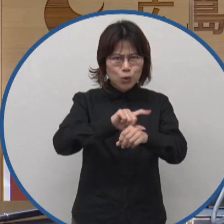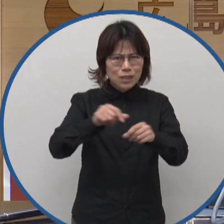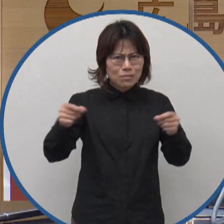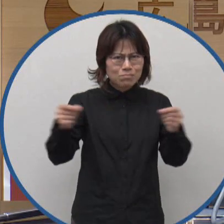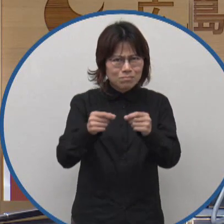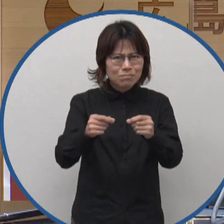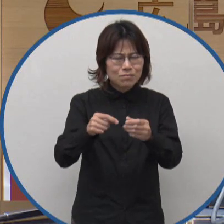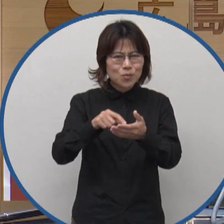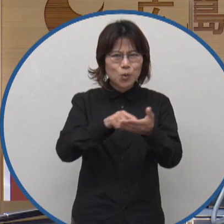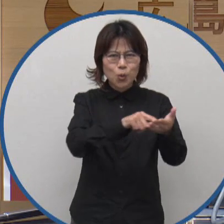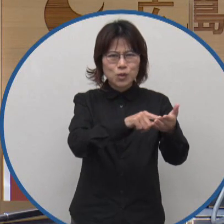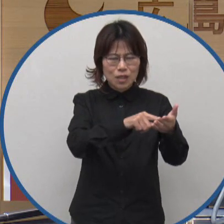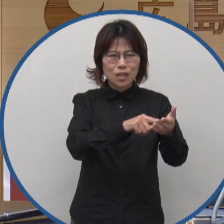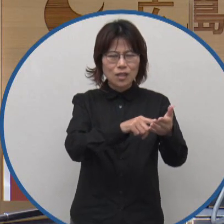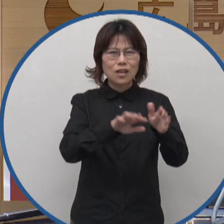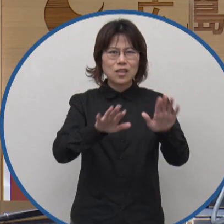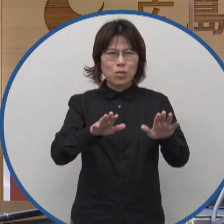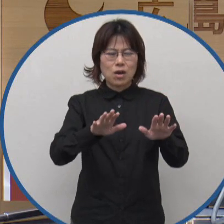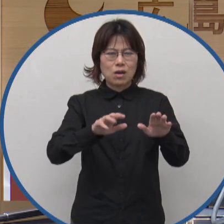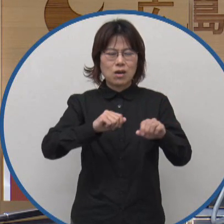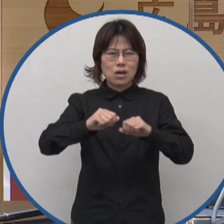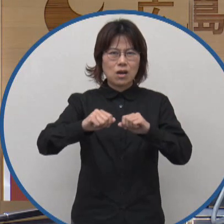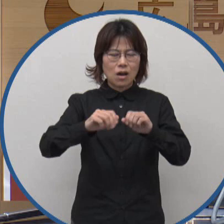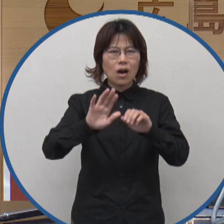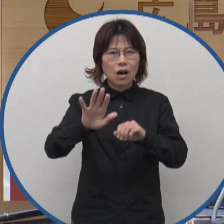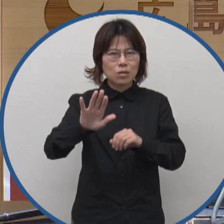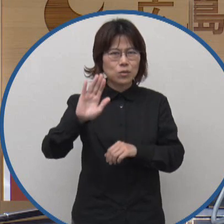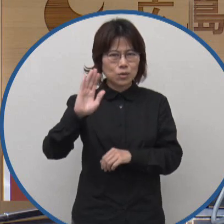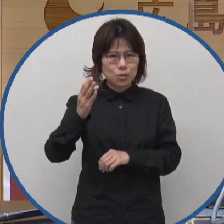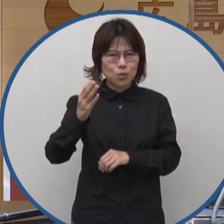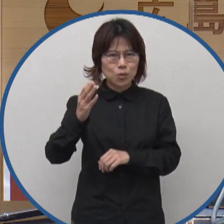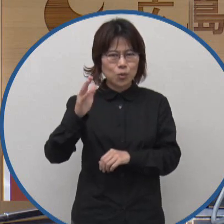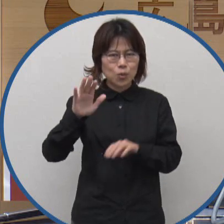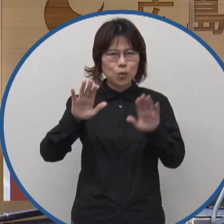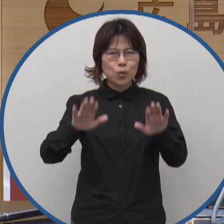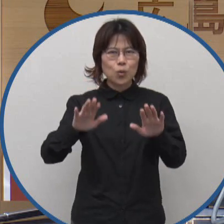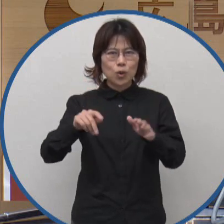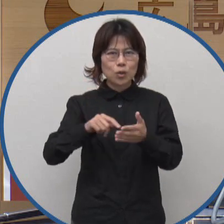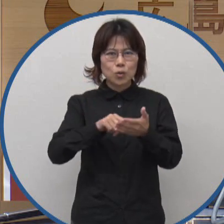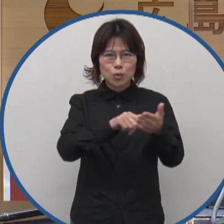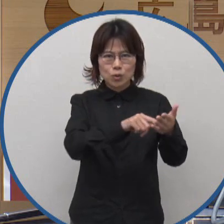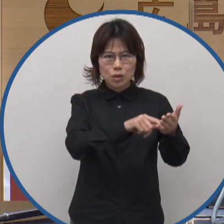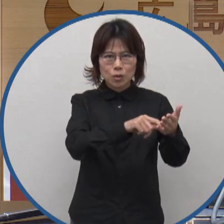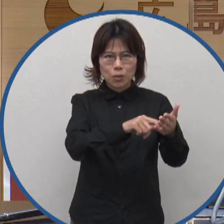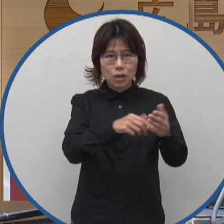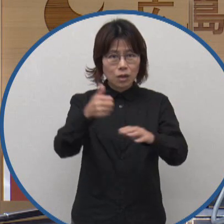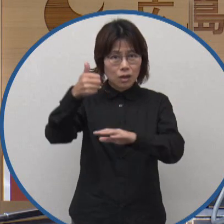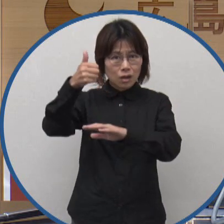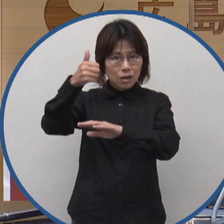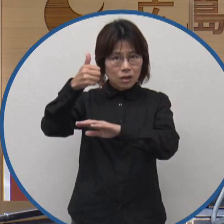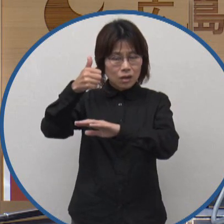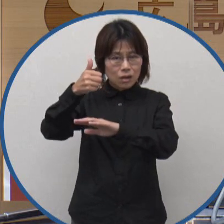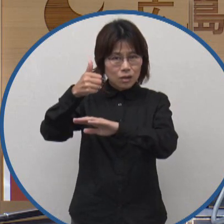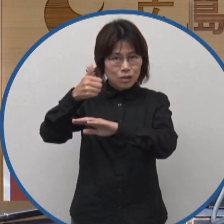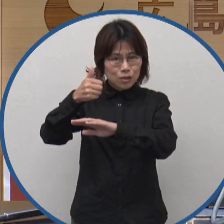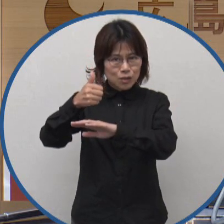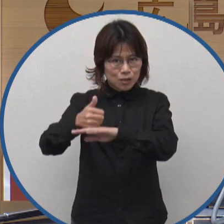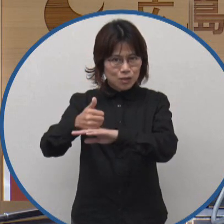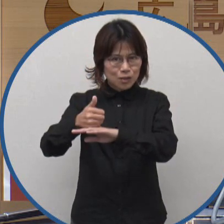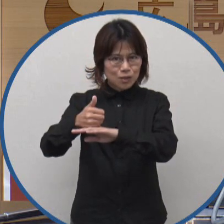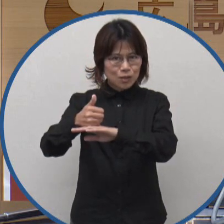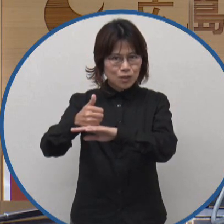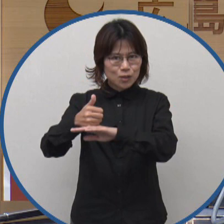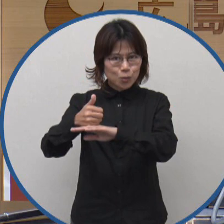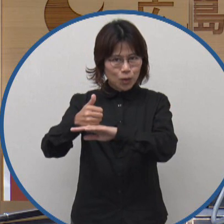まあ、実施されてますけれども、今回のこの要請を知事としてはその最後にできるかどう